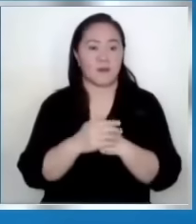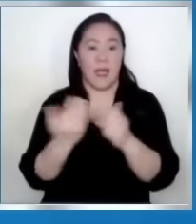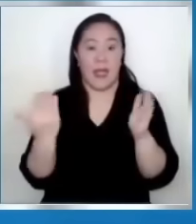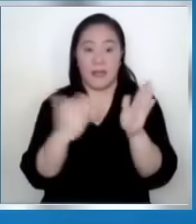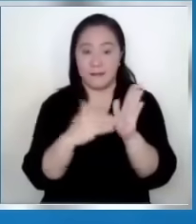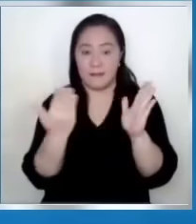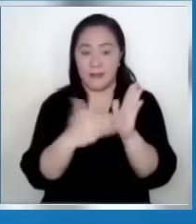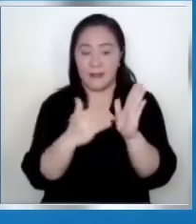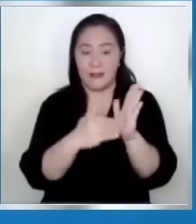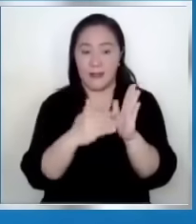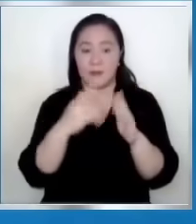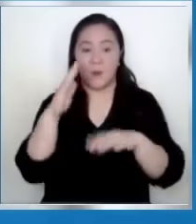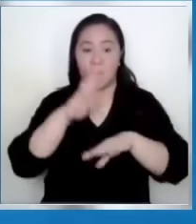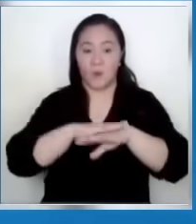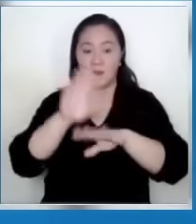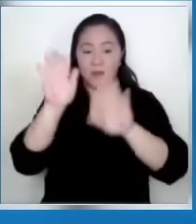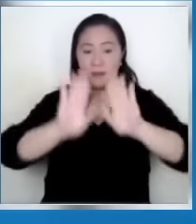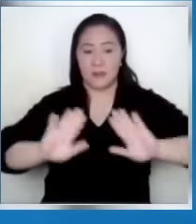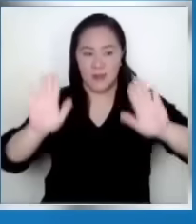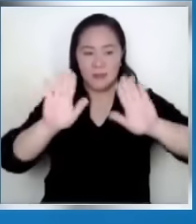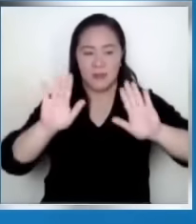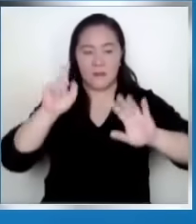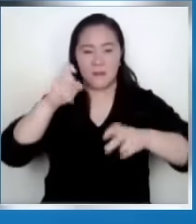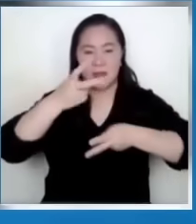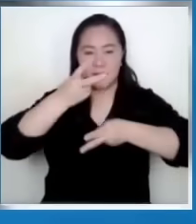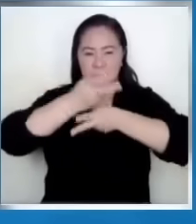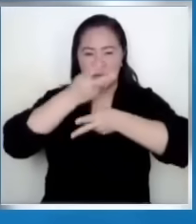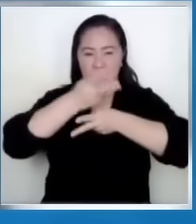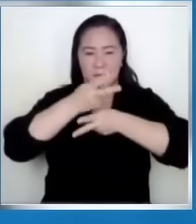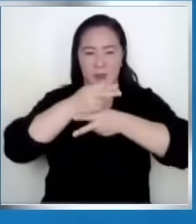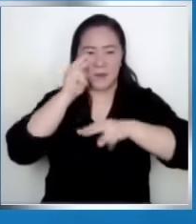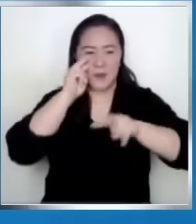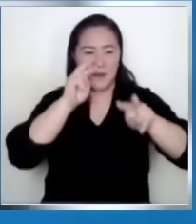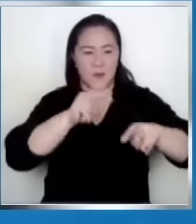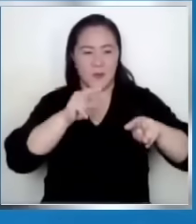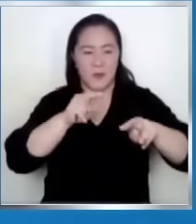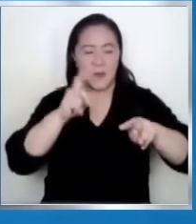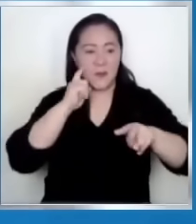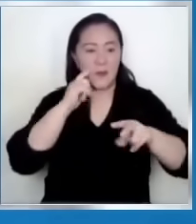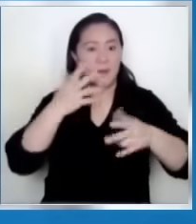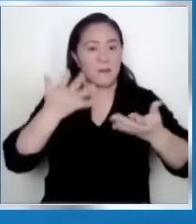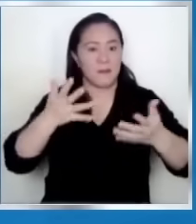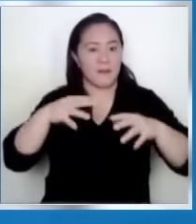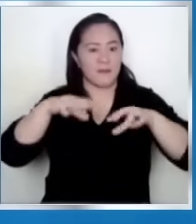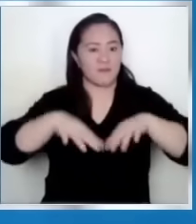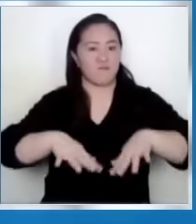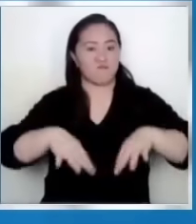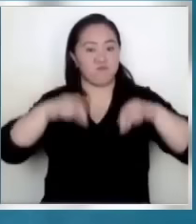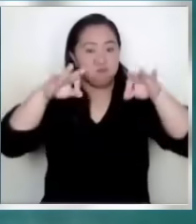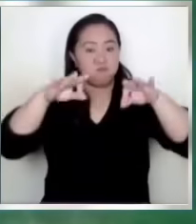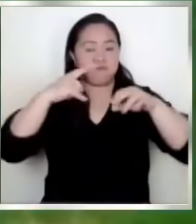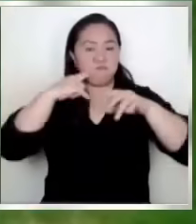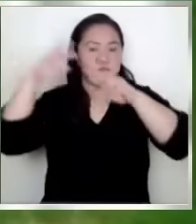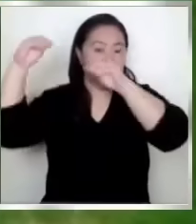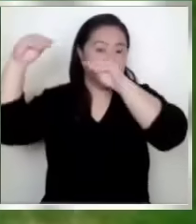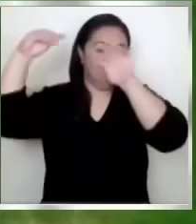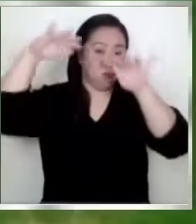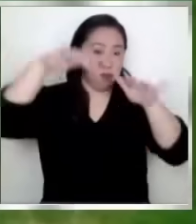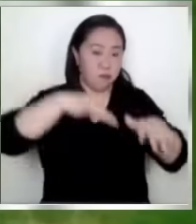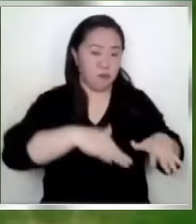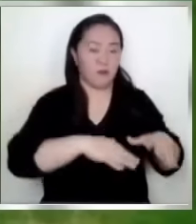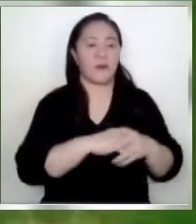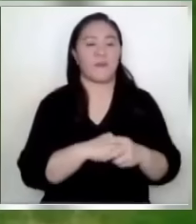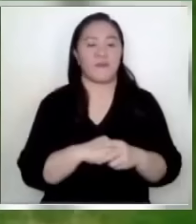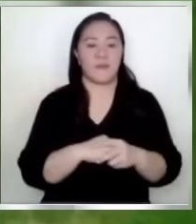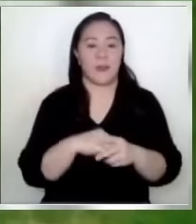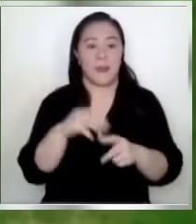Linggo ng hapon, kaya naman maging alerto pa rin ang mga residente sa banta ng baha o pagguho ng lupa. Para naman sa Metro Manila,